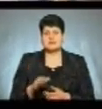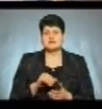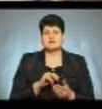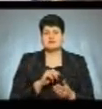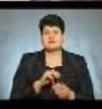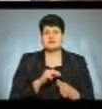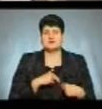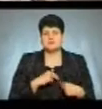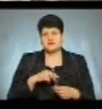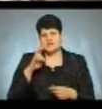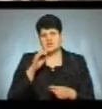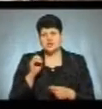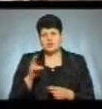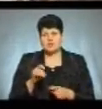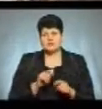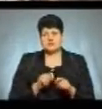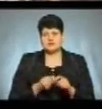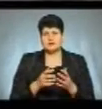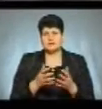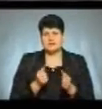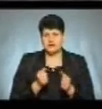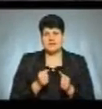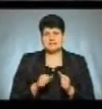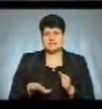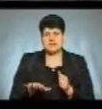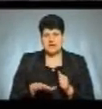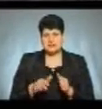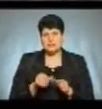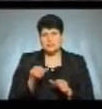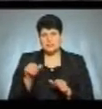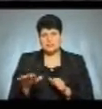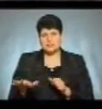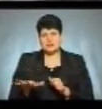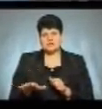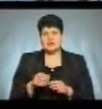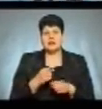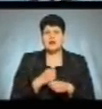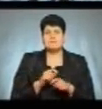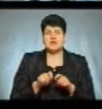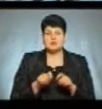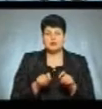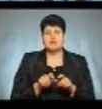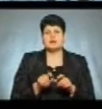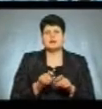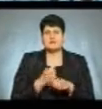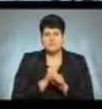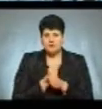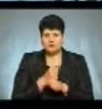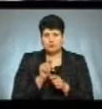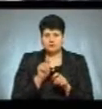Держекоінспекції бере зразки землі з ділянки і за її межами. У лабораторії мають дослідити, чи змінився рівень забруднення